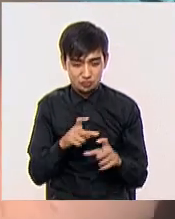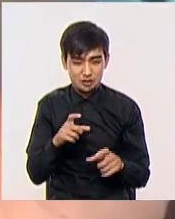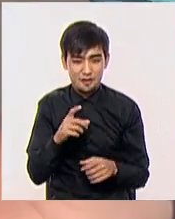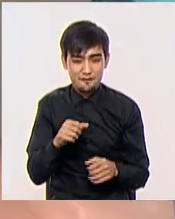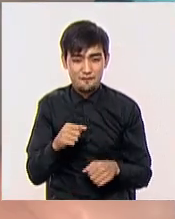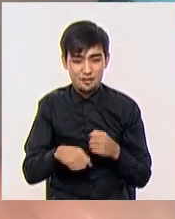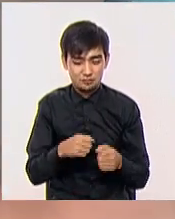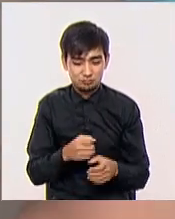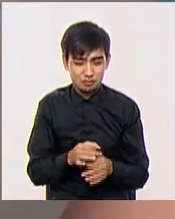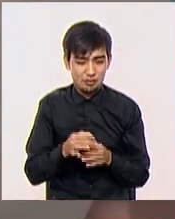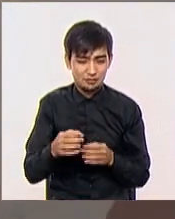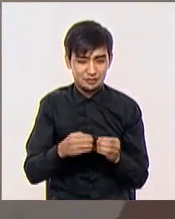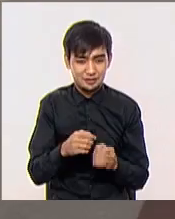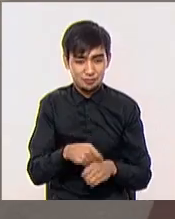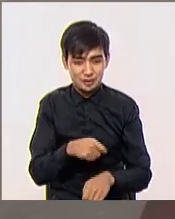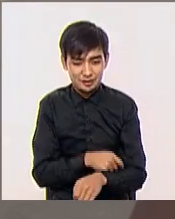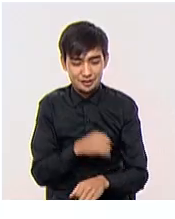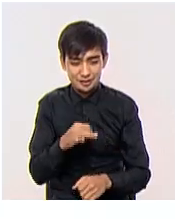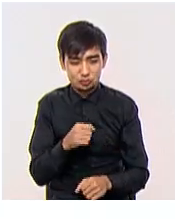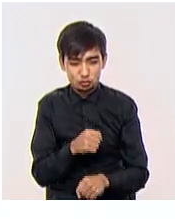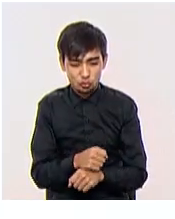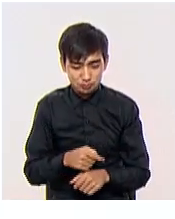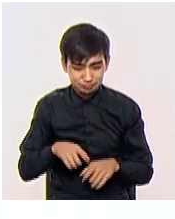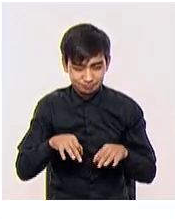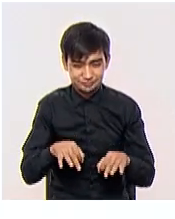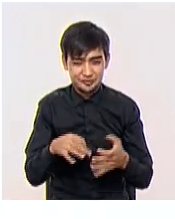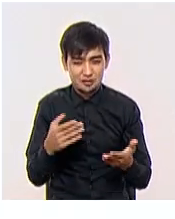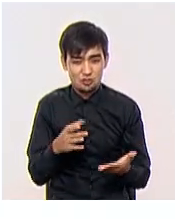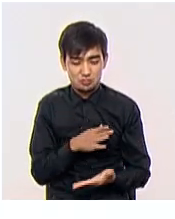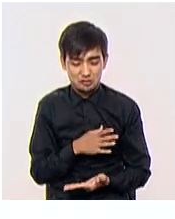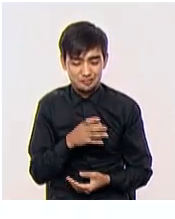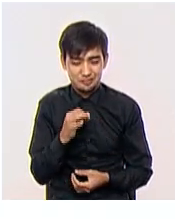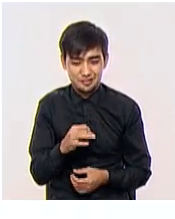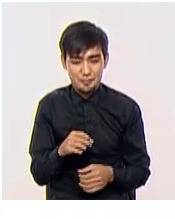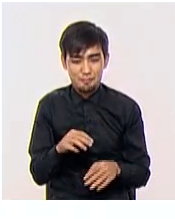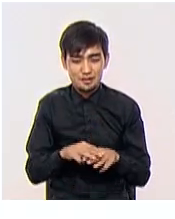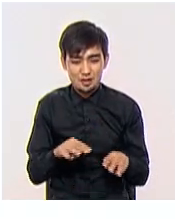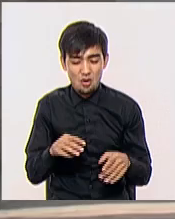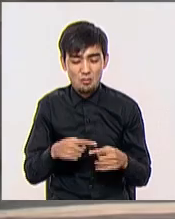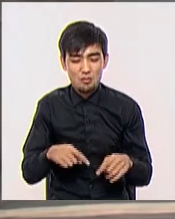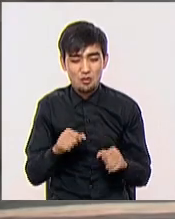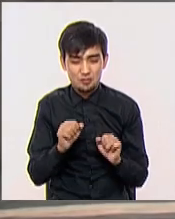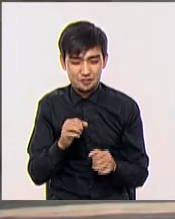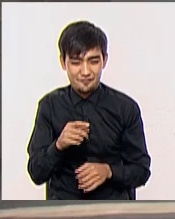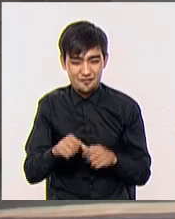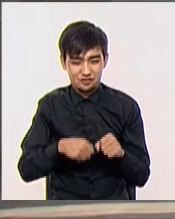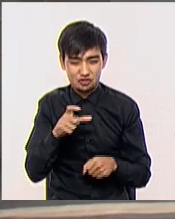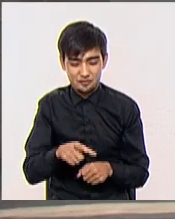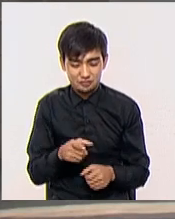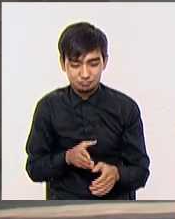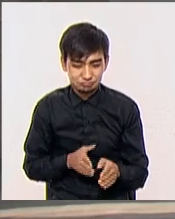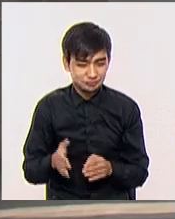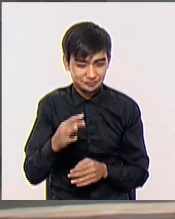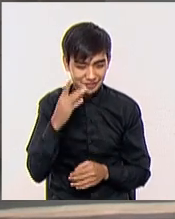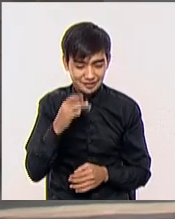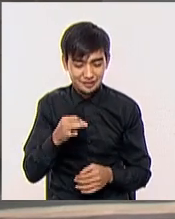велосипед на 10 и тормозная скорость там. Поначалу пресс-служба Министерства обороны давала комментарии, что велосипедист совершал обгон и